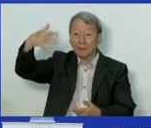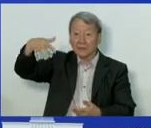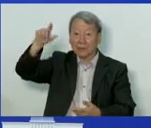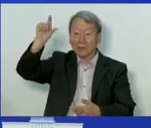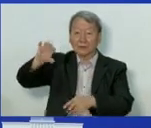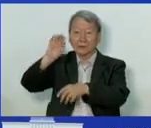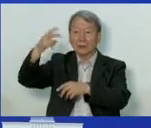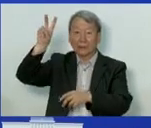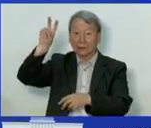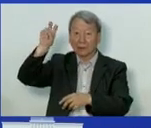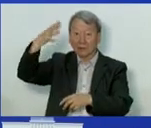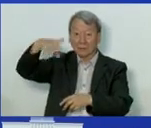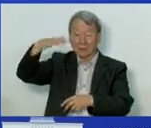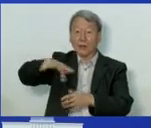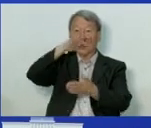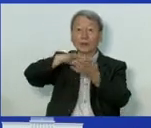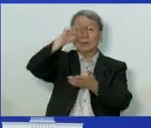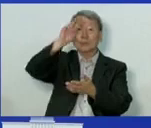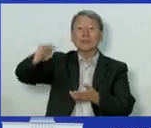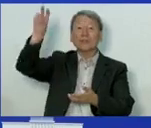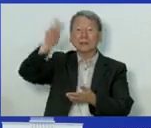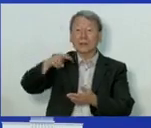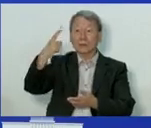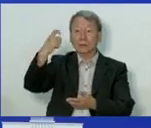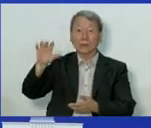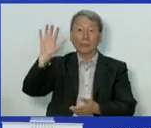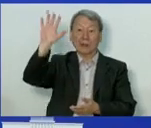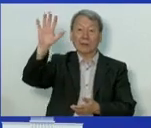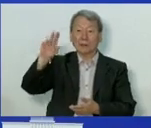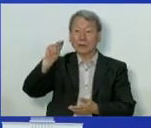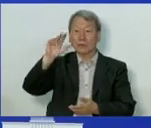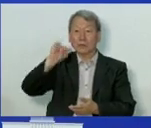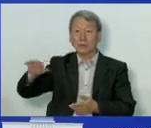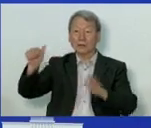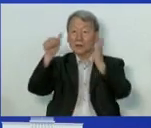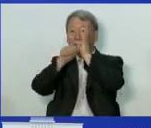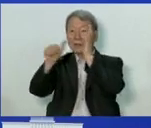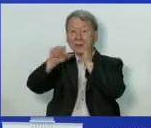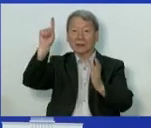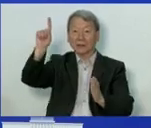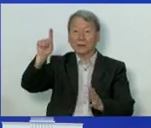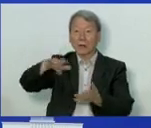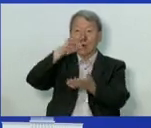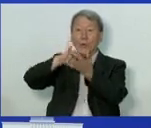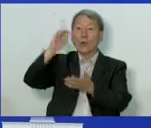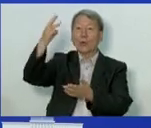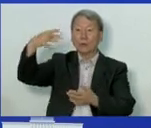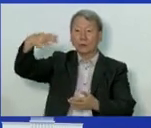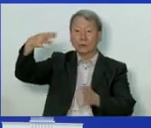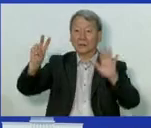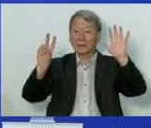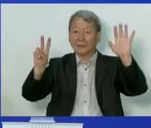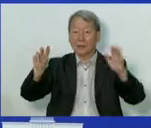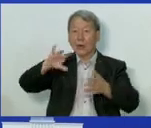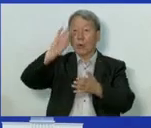250 случаев. Из них в городе Бишкек 105, в Чуйской области 61, город Ош